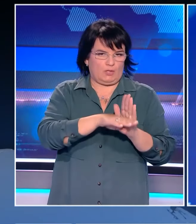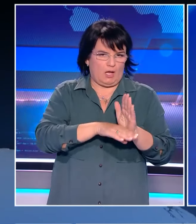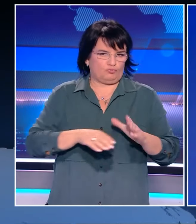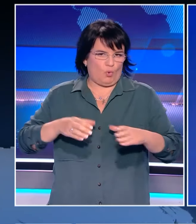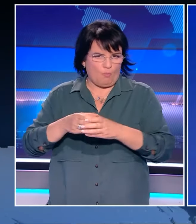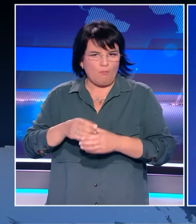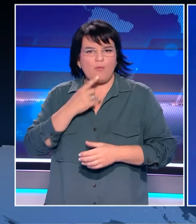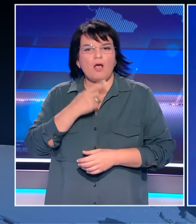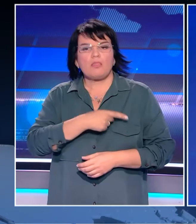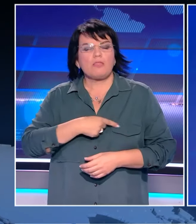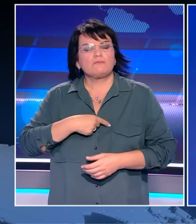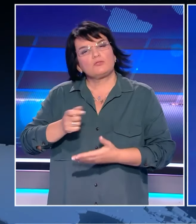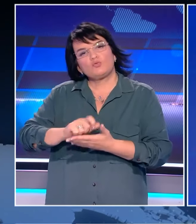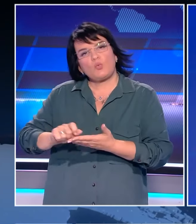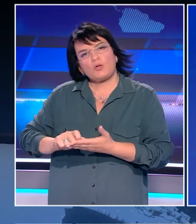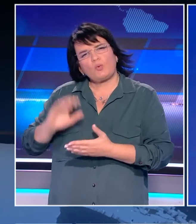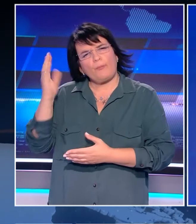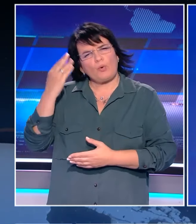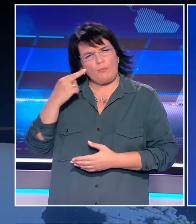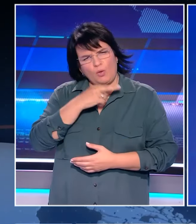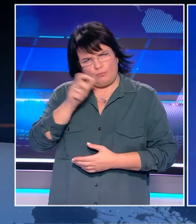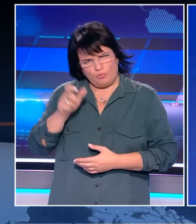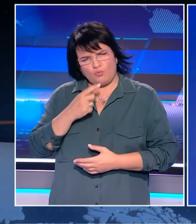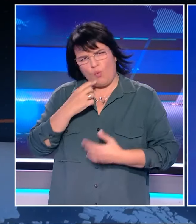Υπότιτλοι AUTHORWAVE